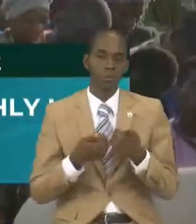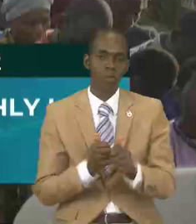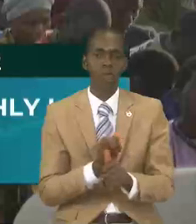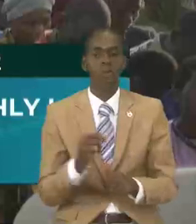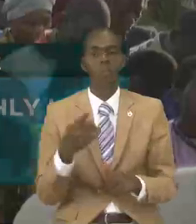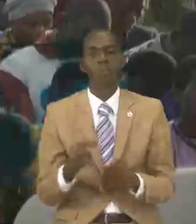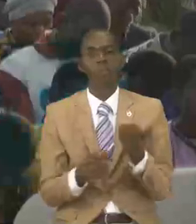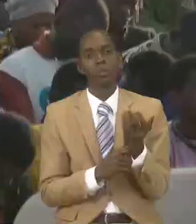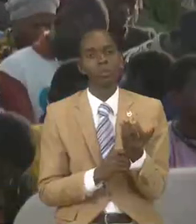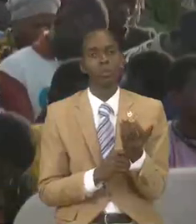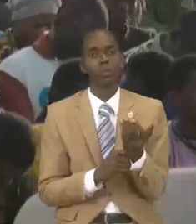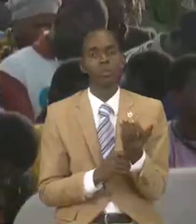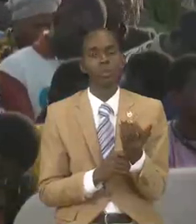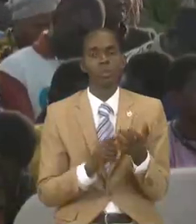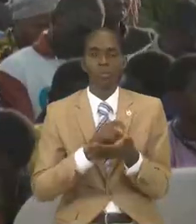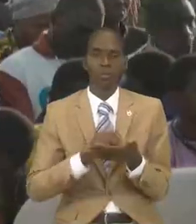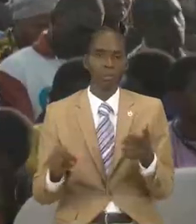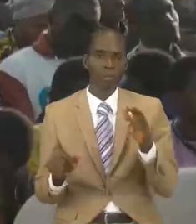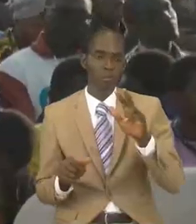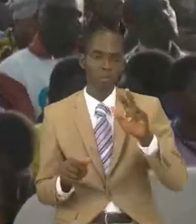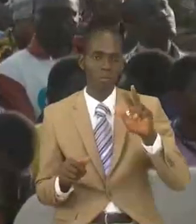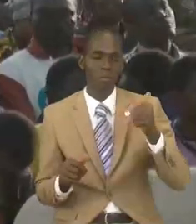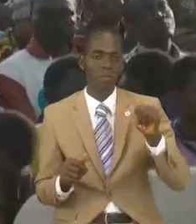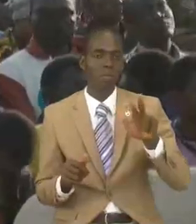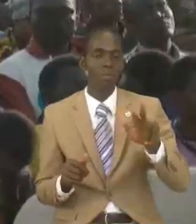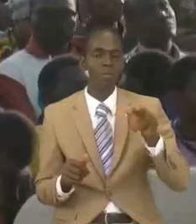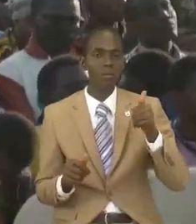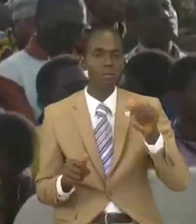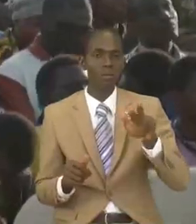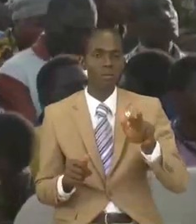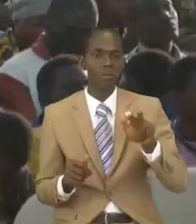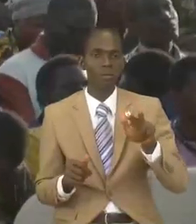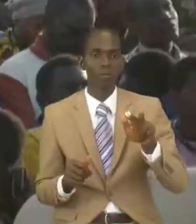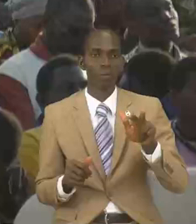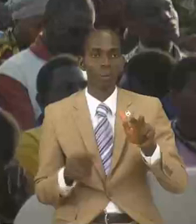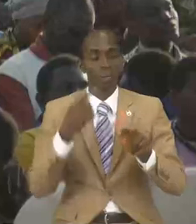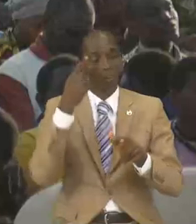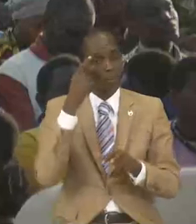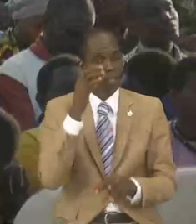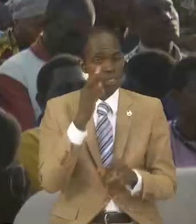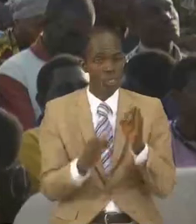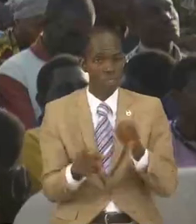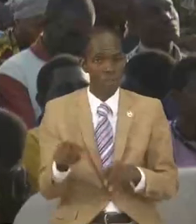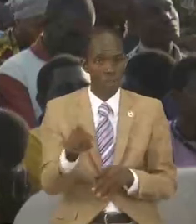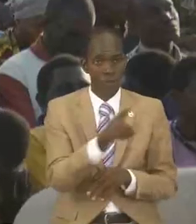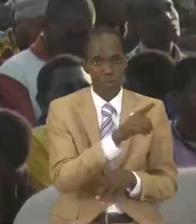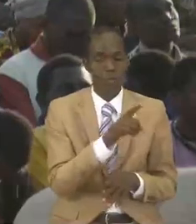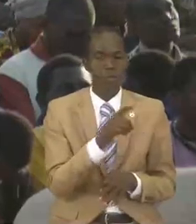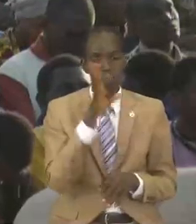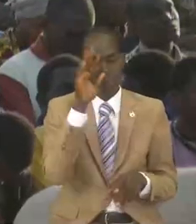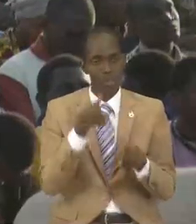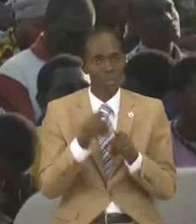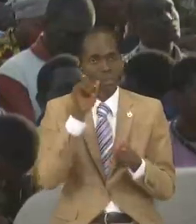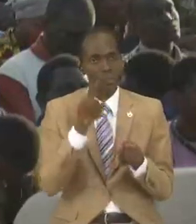chair. Verset 13, frères, verset 13. Si vous vivez, frères, vous